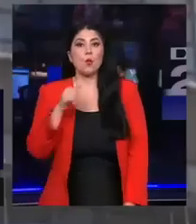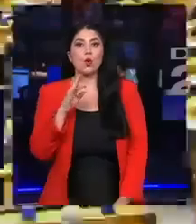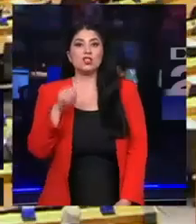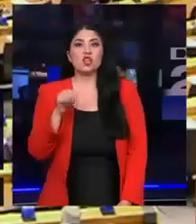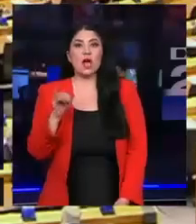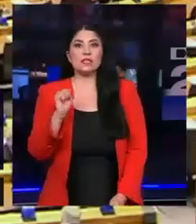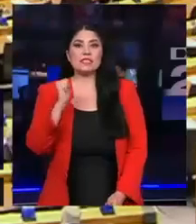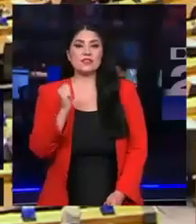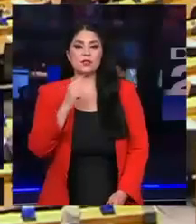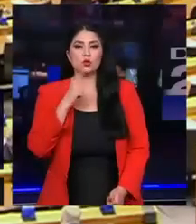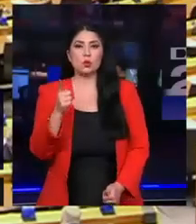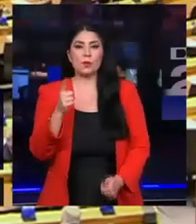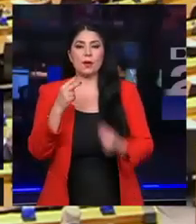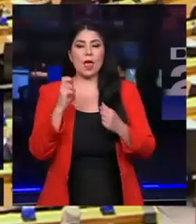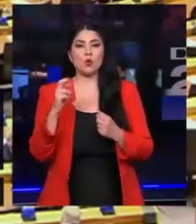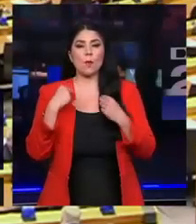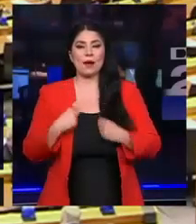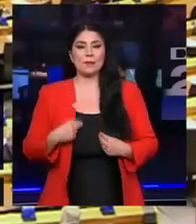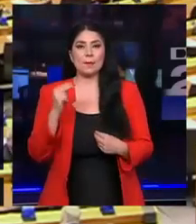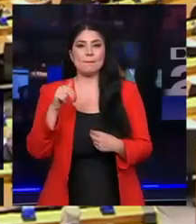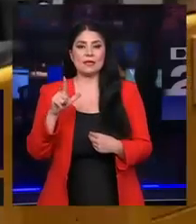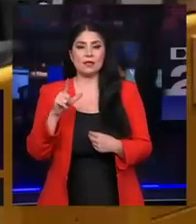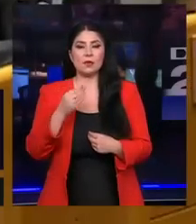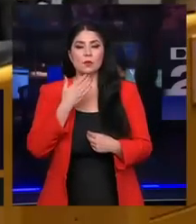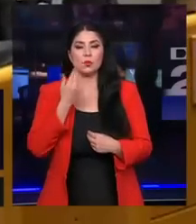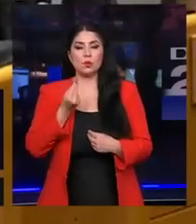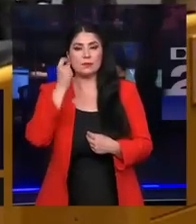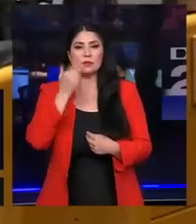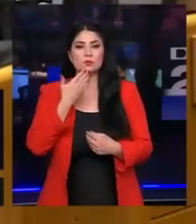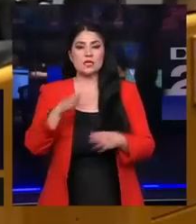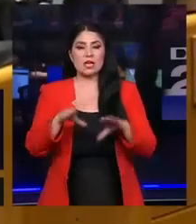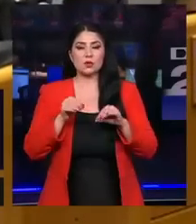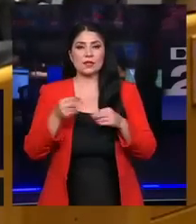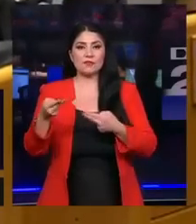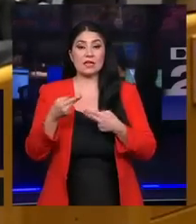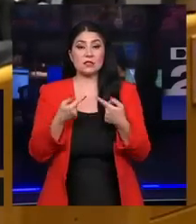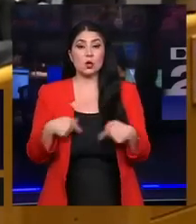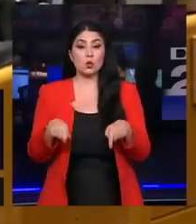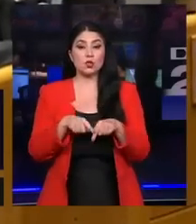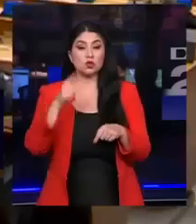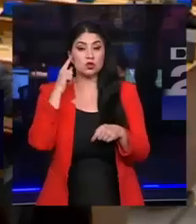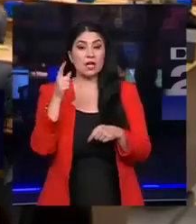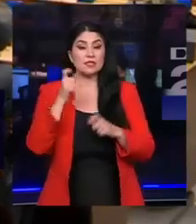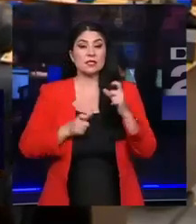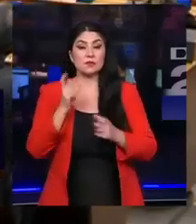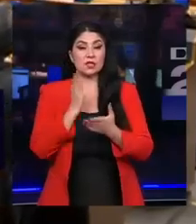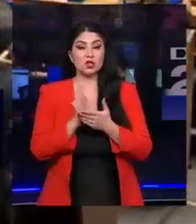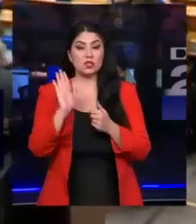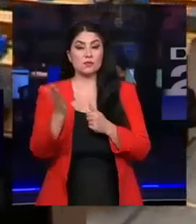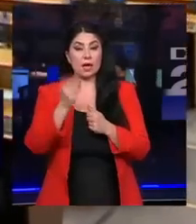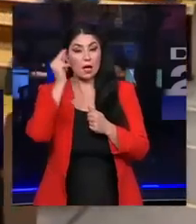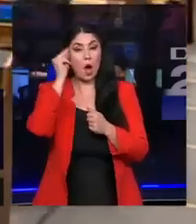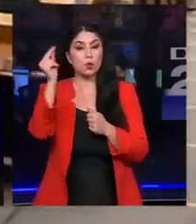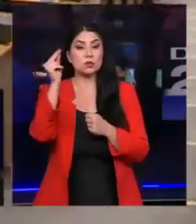PNL. Bună dimineața, vă mulțumesc că ați acceptat invitația noastră. Bună dimineața. Știați de această decizie pe